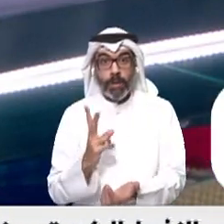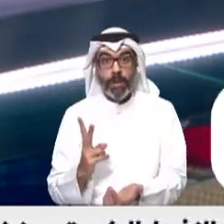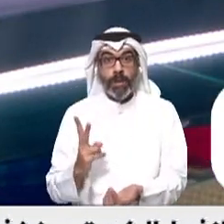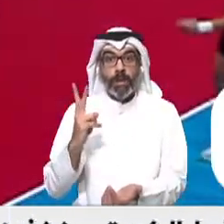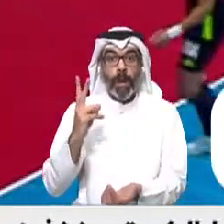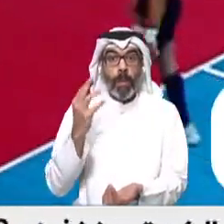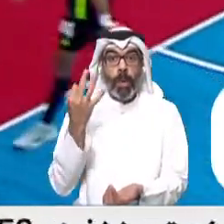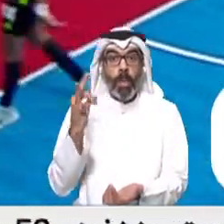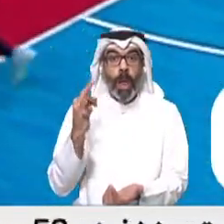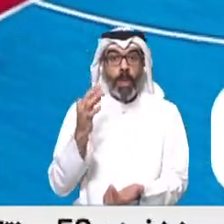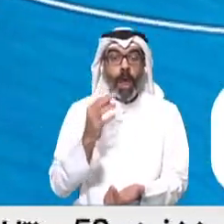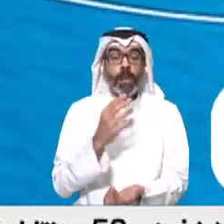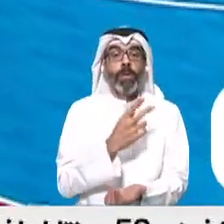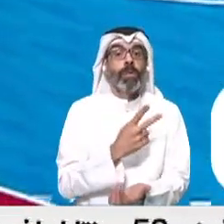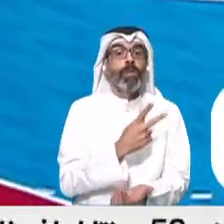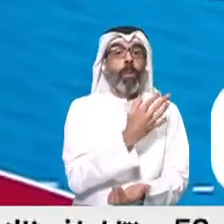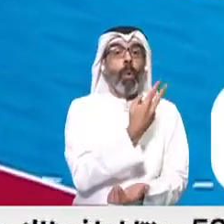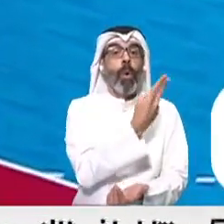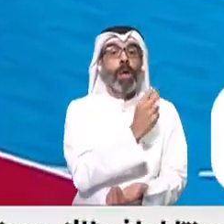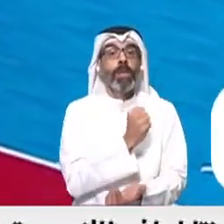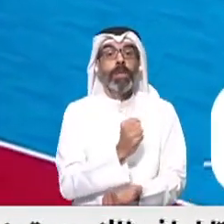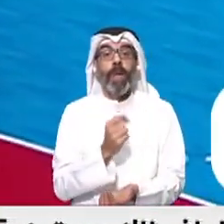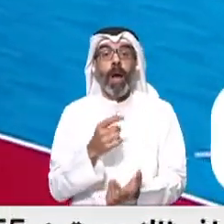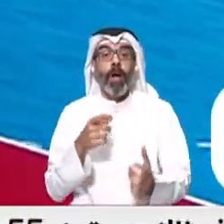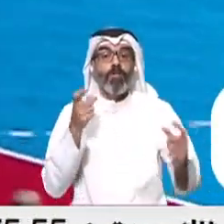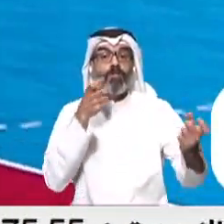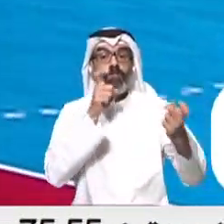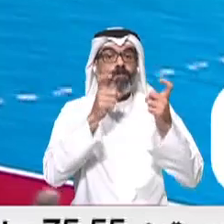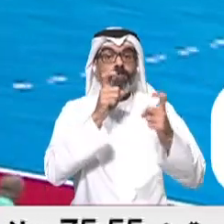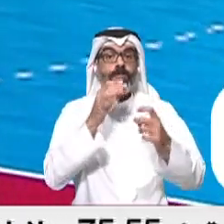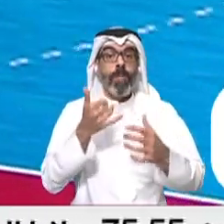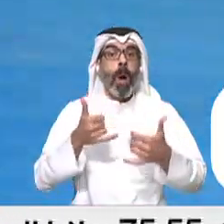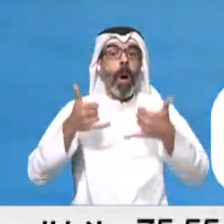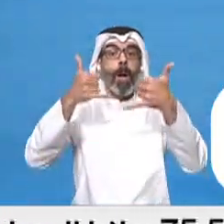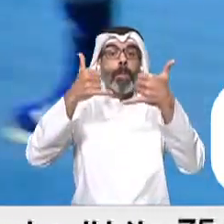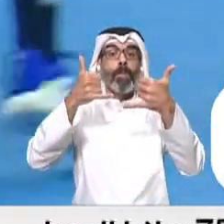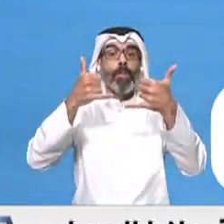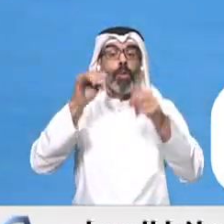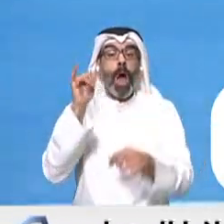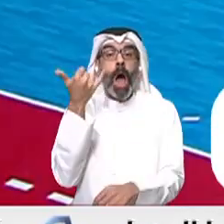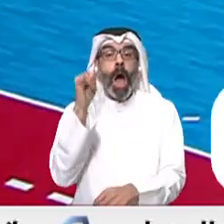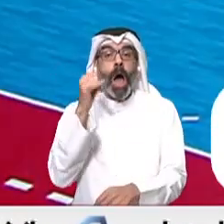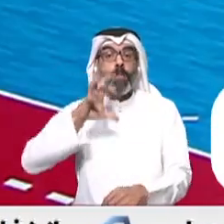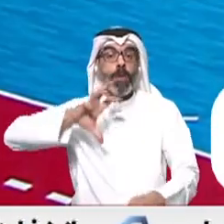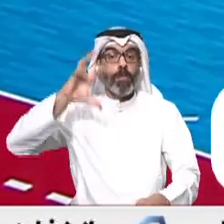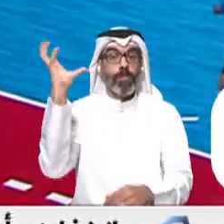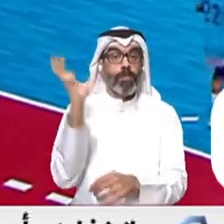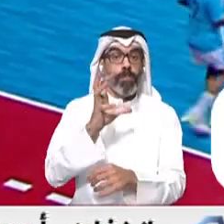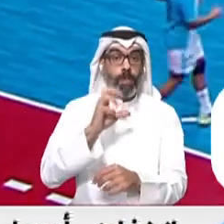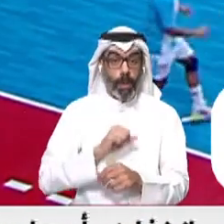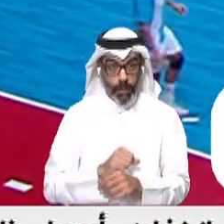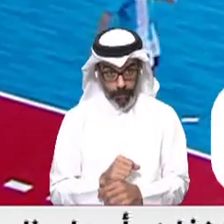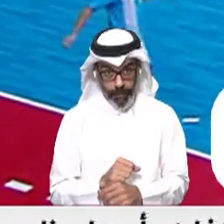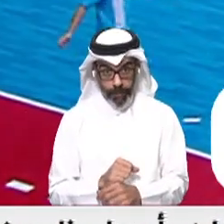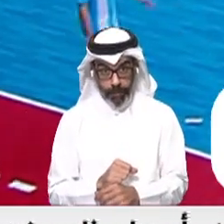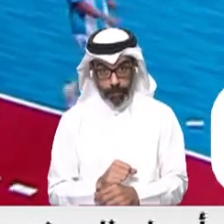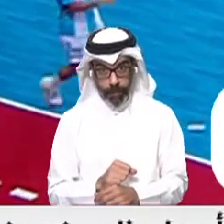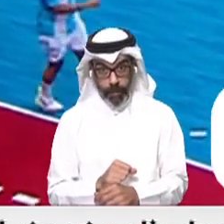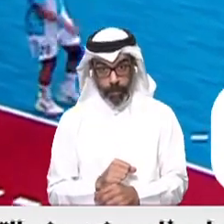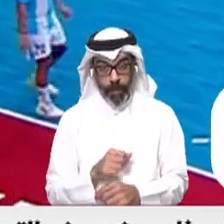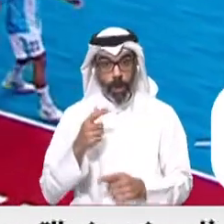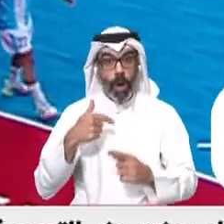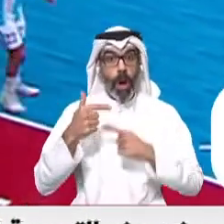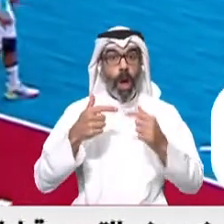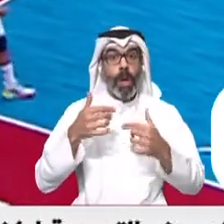29 ضمن مباريات الجوله الرابعه من مباريات المجموعه الاولى من البطوله العربيه للانديه ابطال الدوري